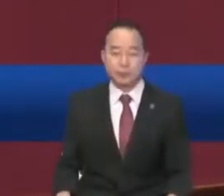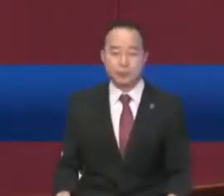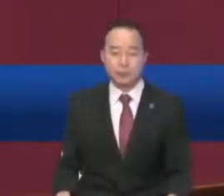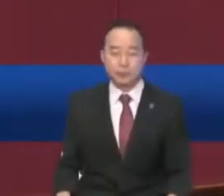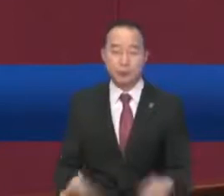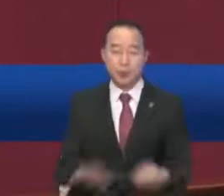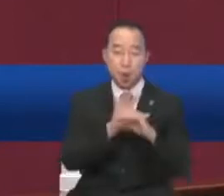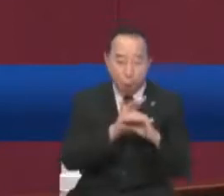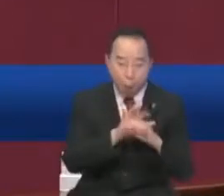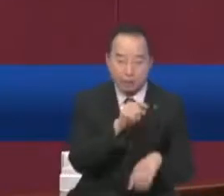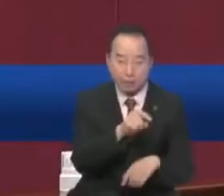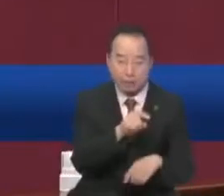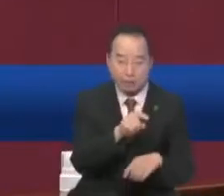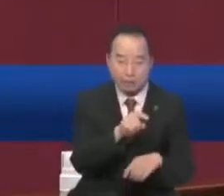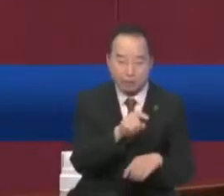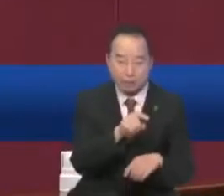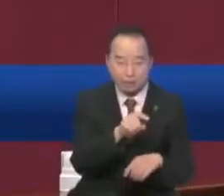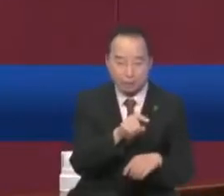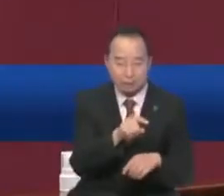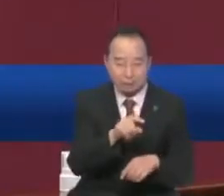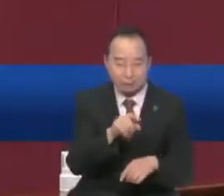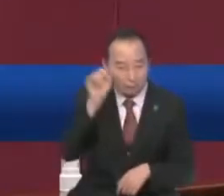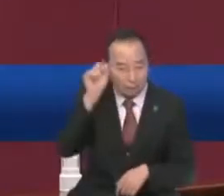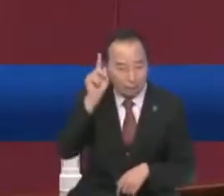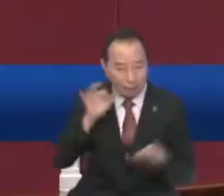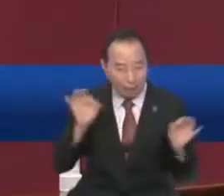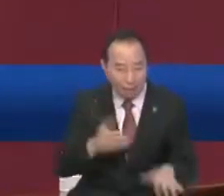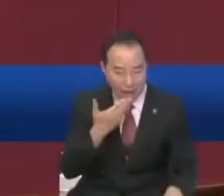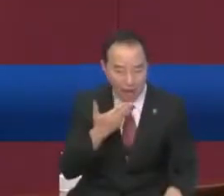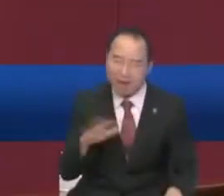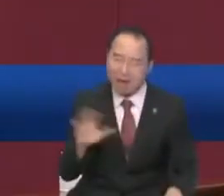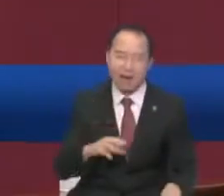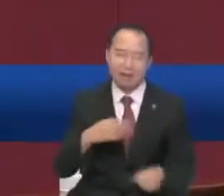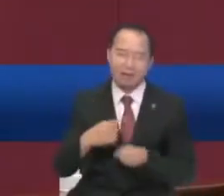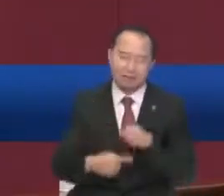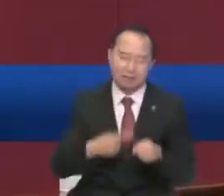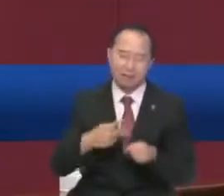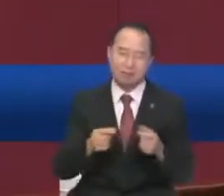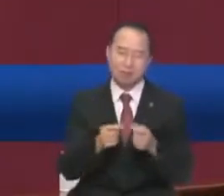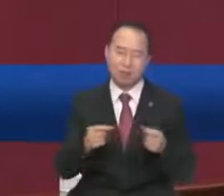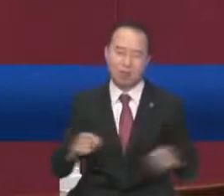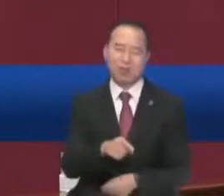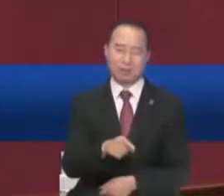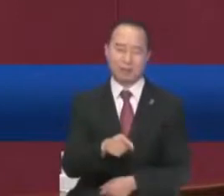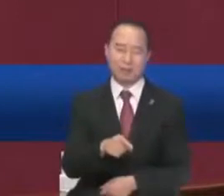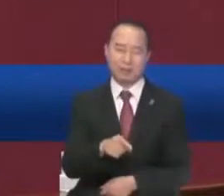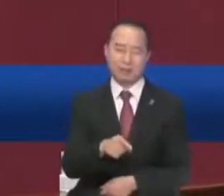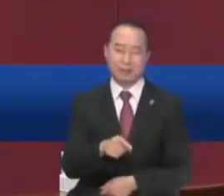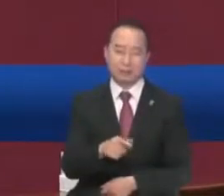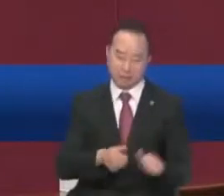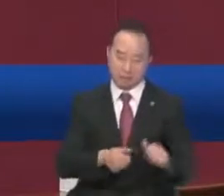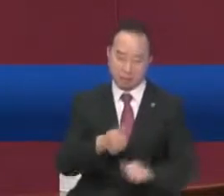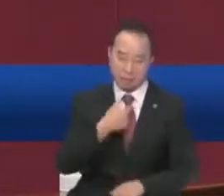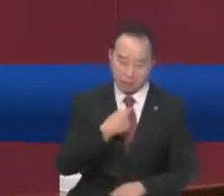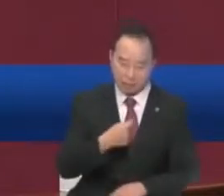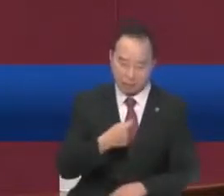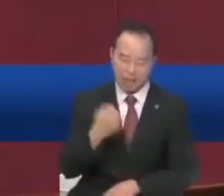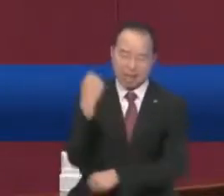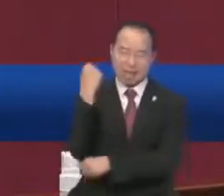코로나 전쟁은 단기 속결전이 아니라 장기 지구전이 될 것입니다. 장기 지구전에 승리하려면